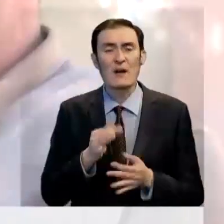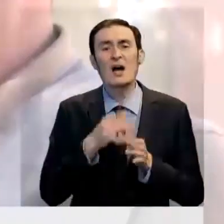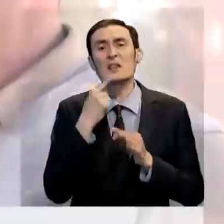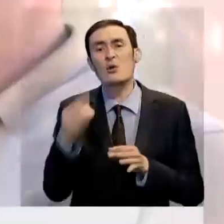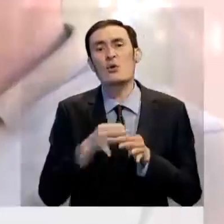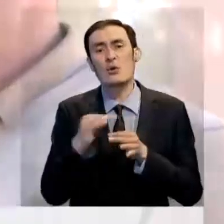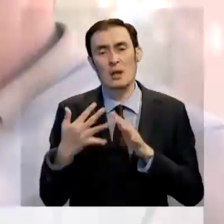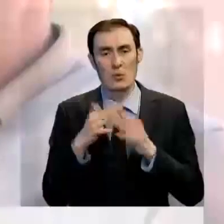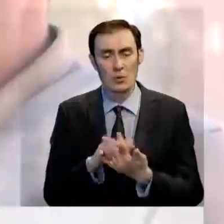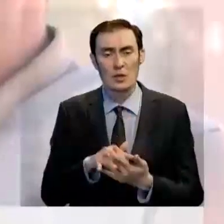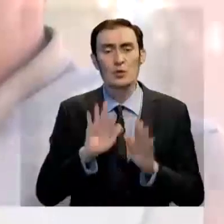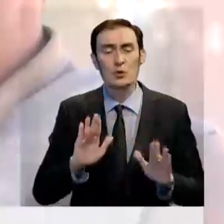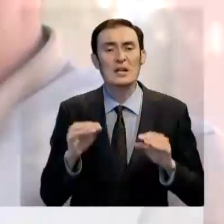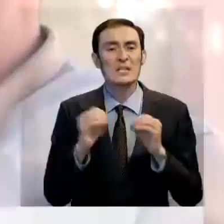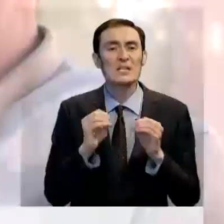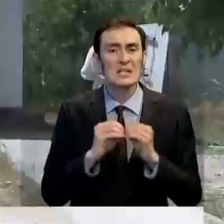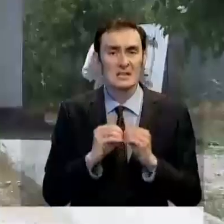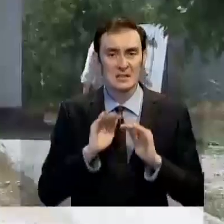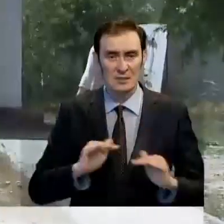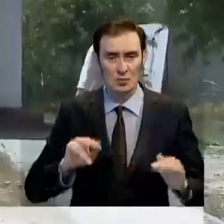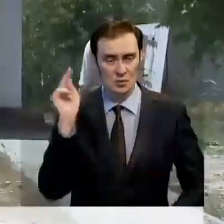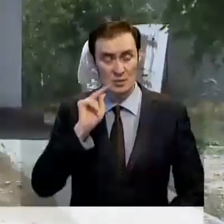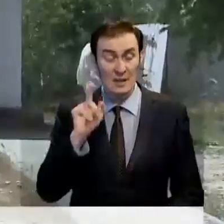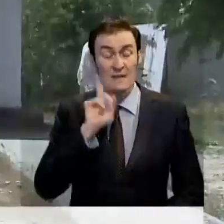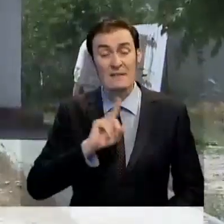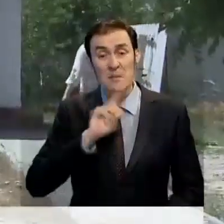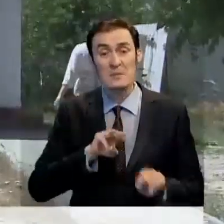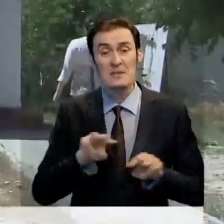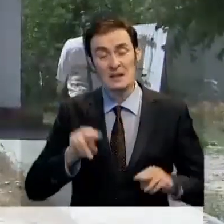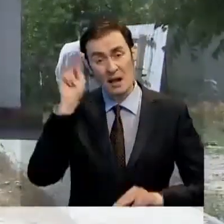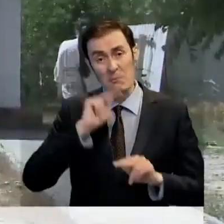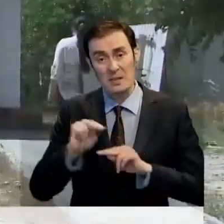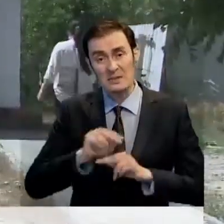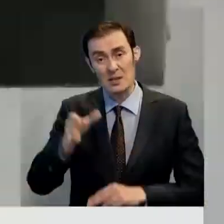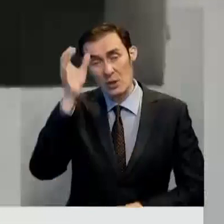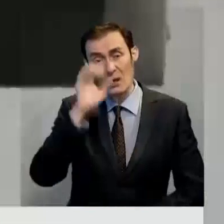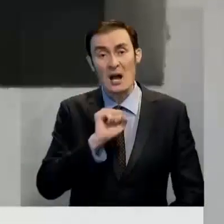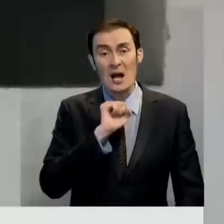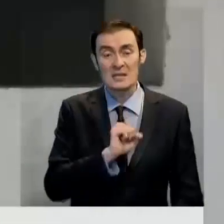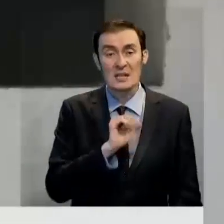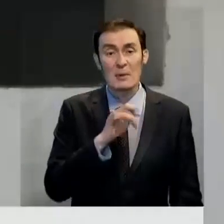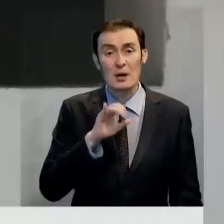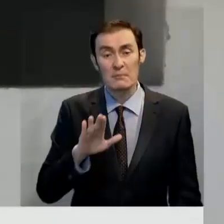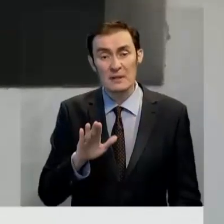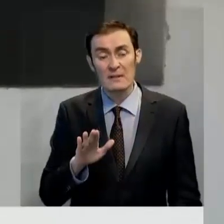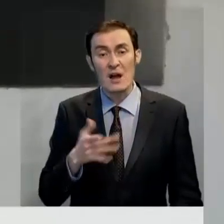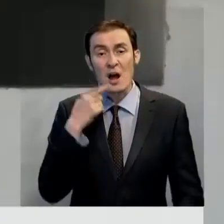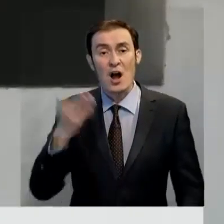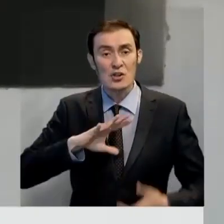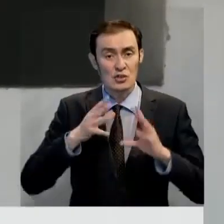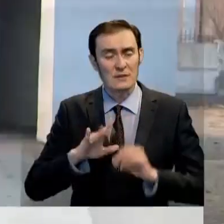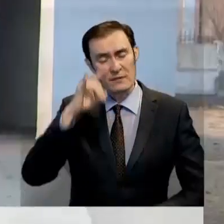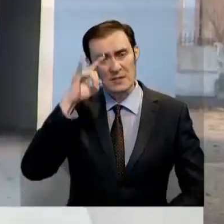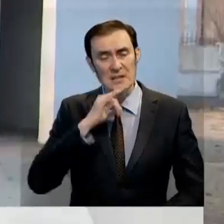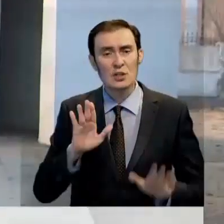отдаленном ауле. Там всего 10 учащихся. Тем временем министр образования и науки Асхат Аймагамбетов недавно отчитался. В